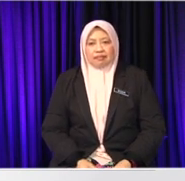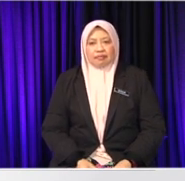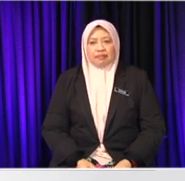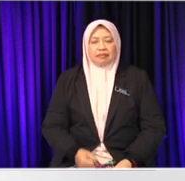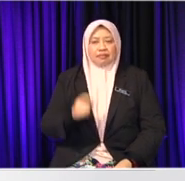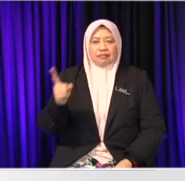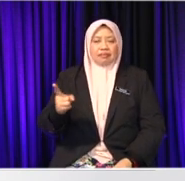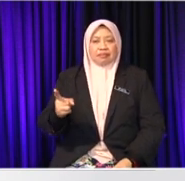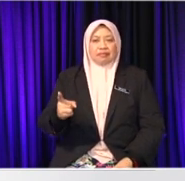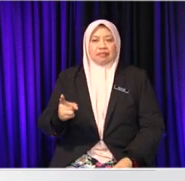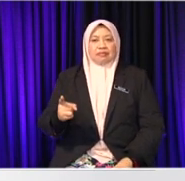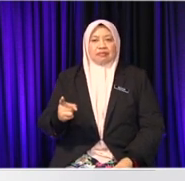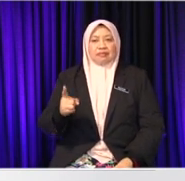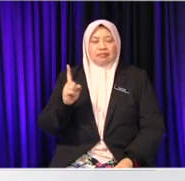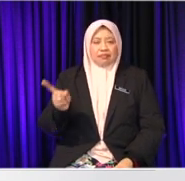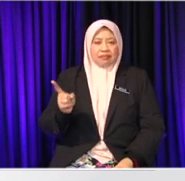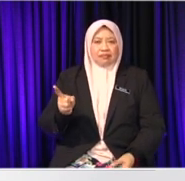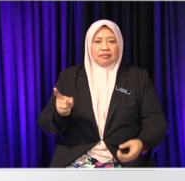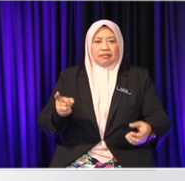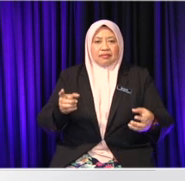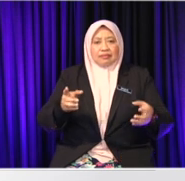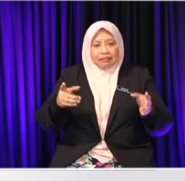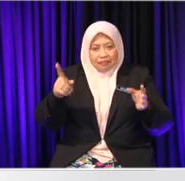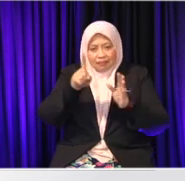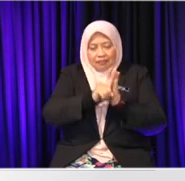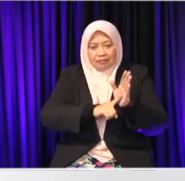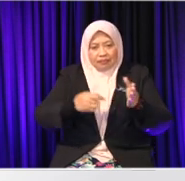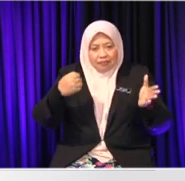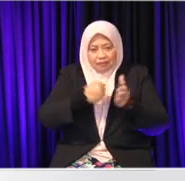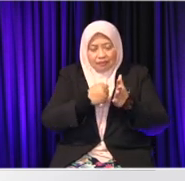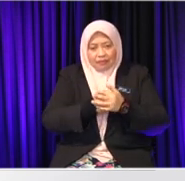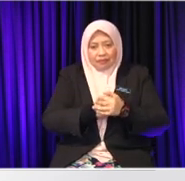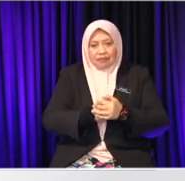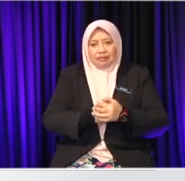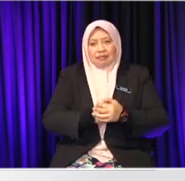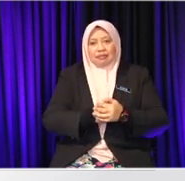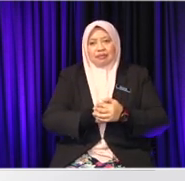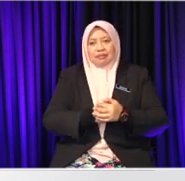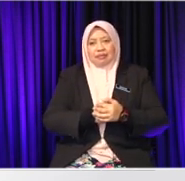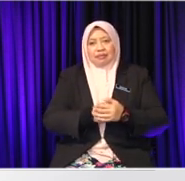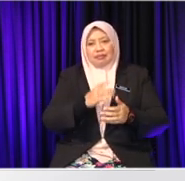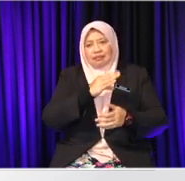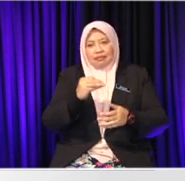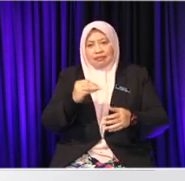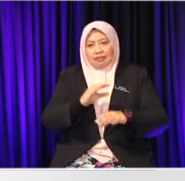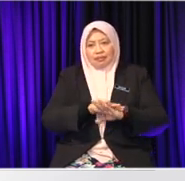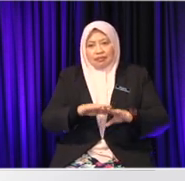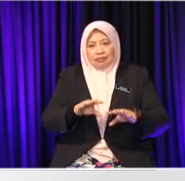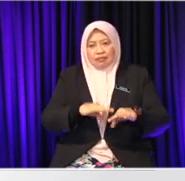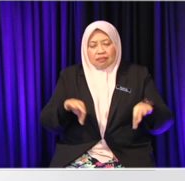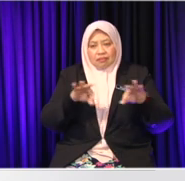mendapat McD sebab dia dilangga oke terima kasih sudah mempunyai insurance